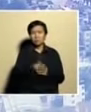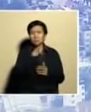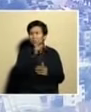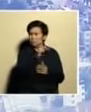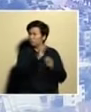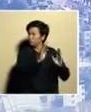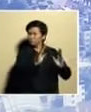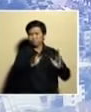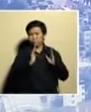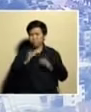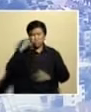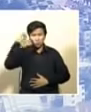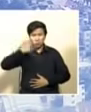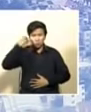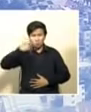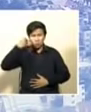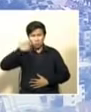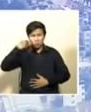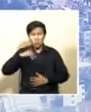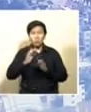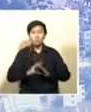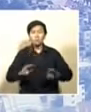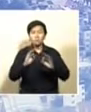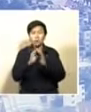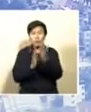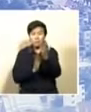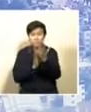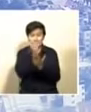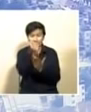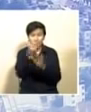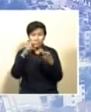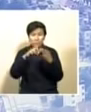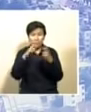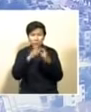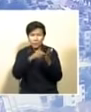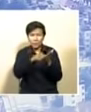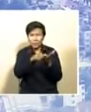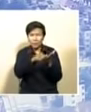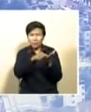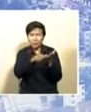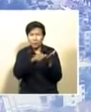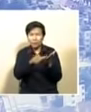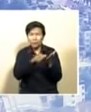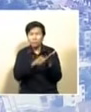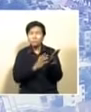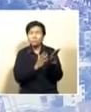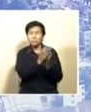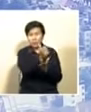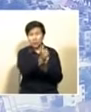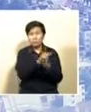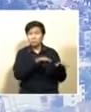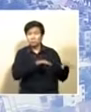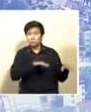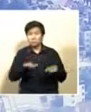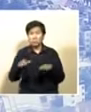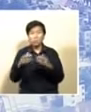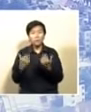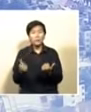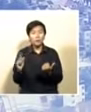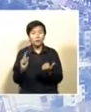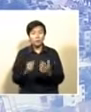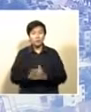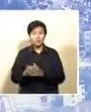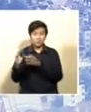กว่าเราจะผ่านพ้นวิกฤตนี้ไปด้วยกันนะครับมียังมีคำศัพท์อีกอันนึงนะครับคือเรื่องของแบรีเออร์หรือการ